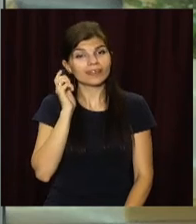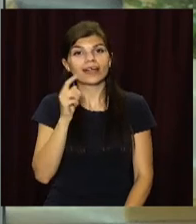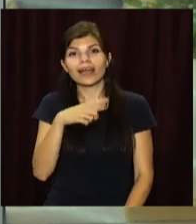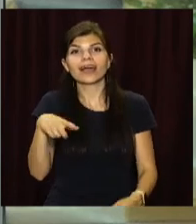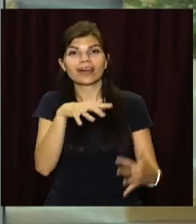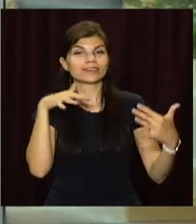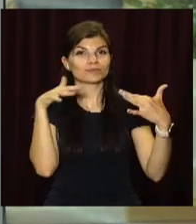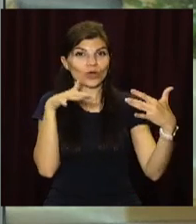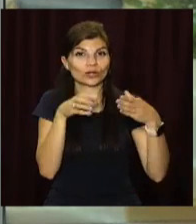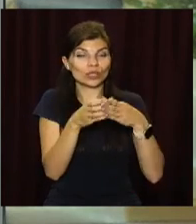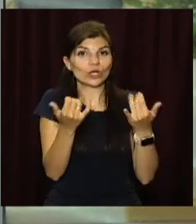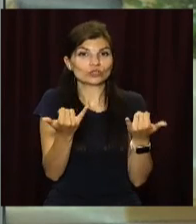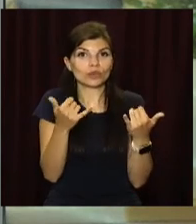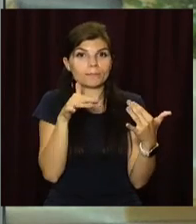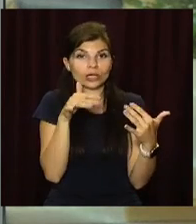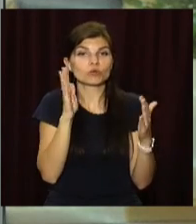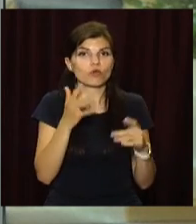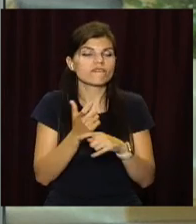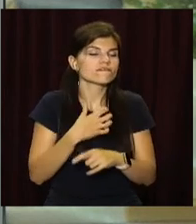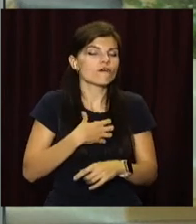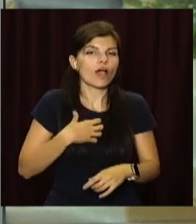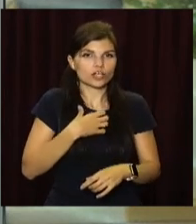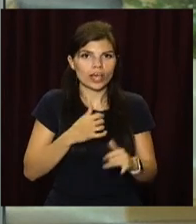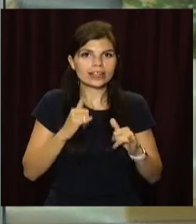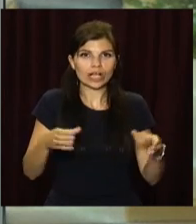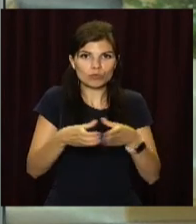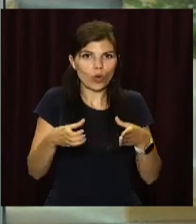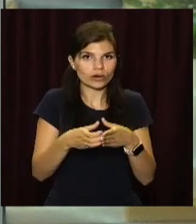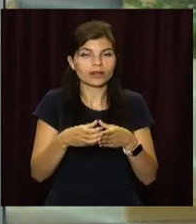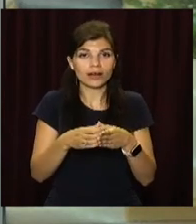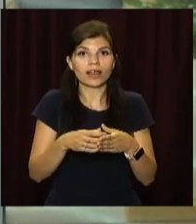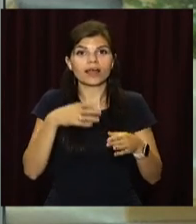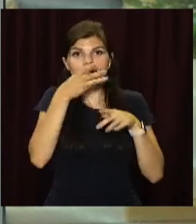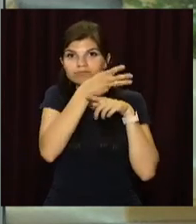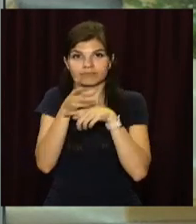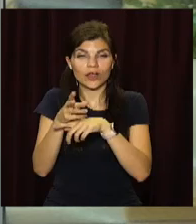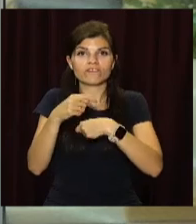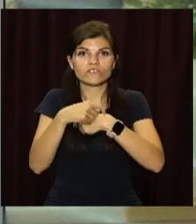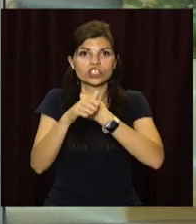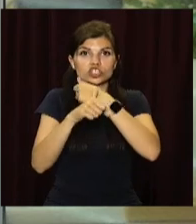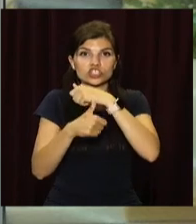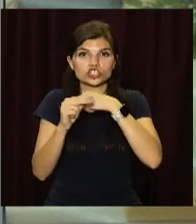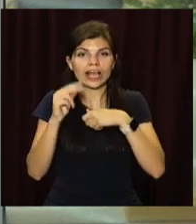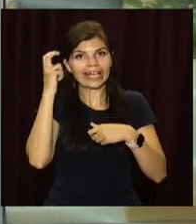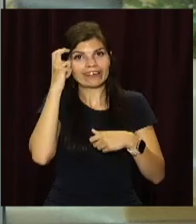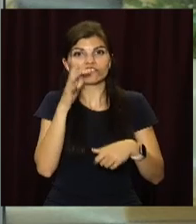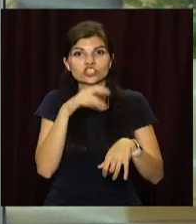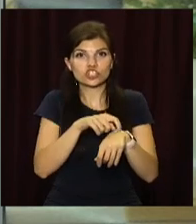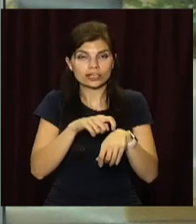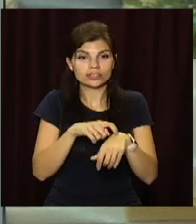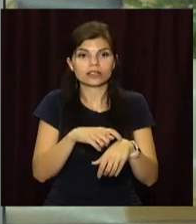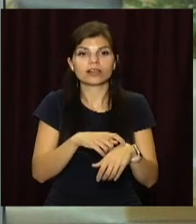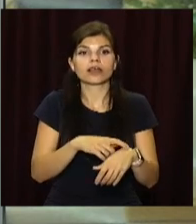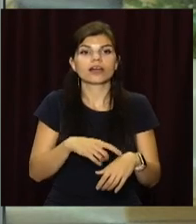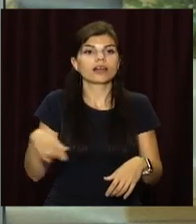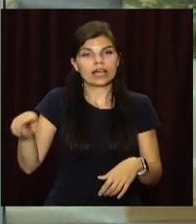Миколи Матвієнка, сьогоднішній матч стане найважливішим для збірної. Трансляція матчу о 16-й за київським часом.